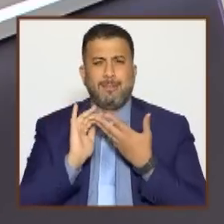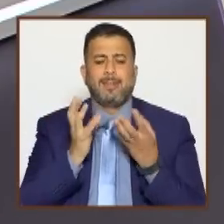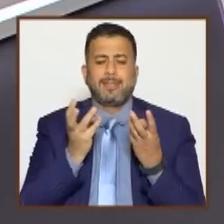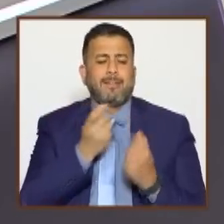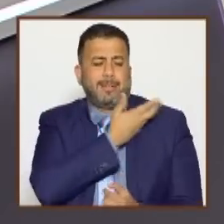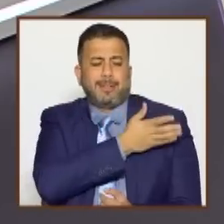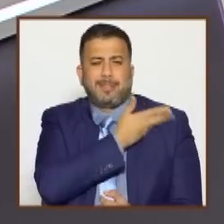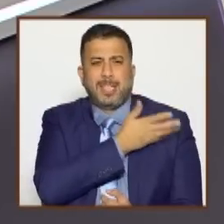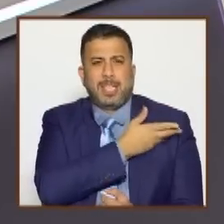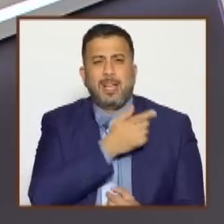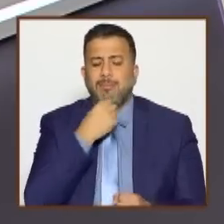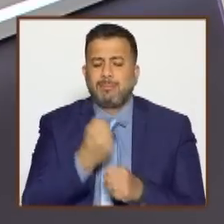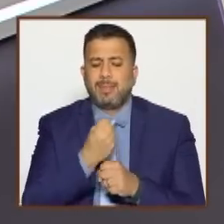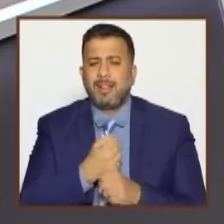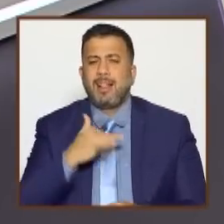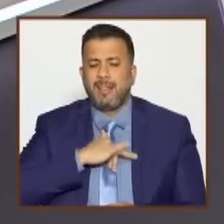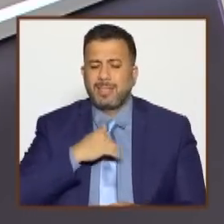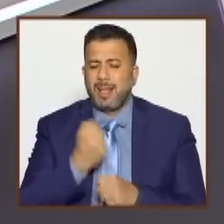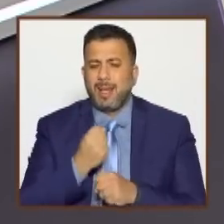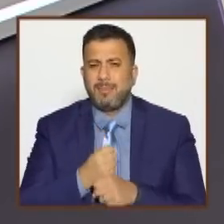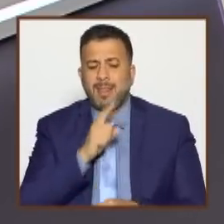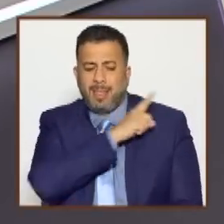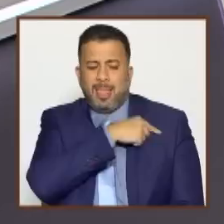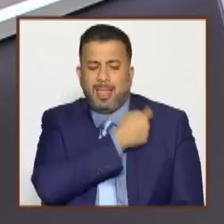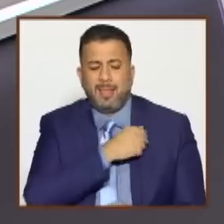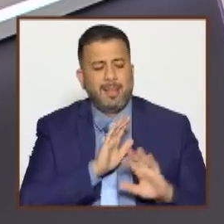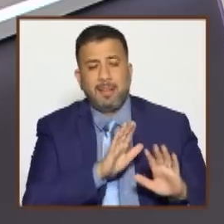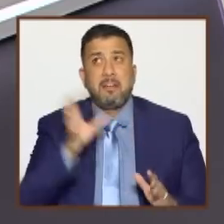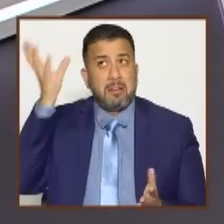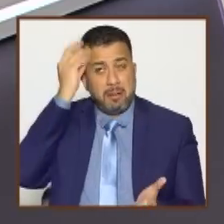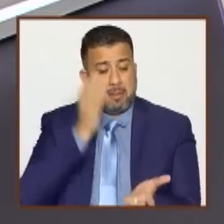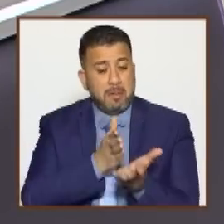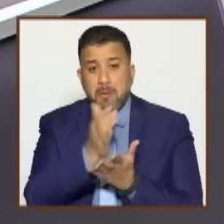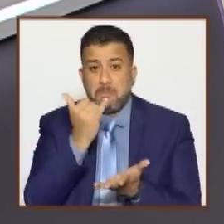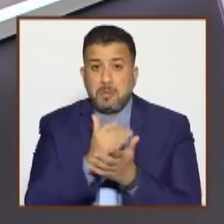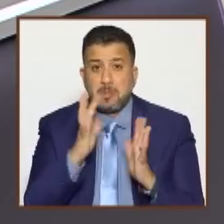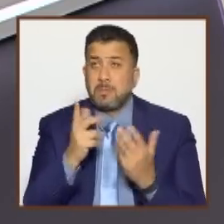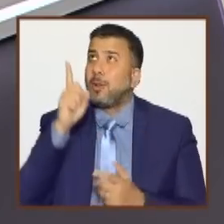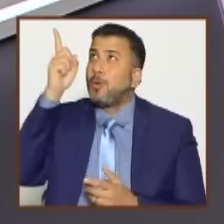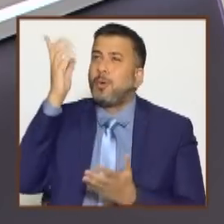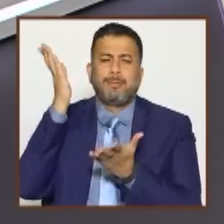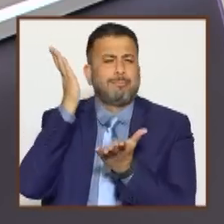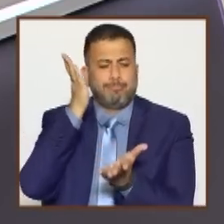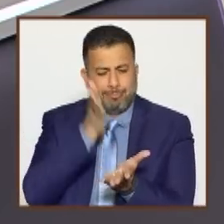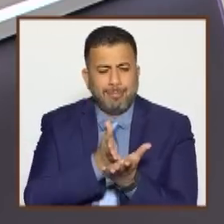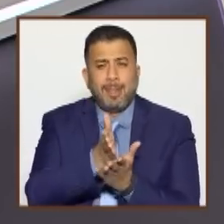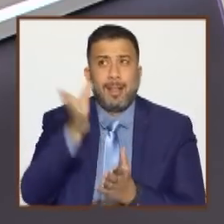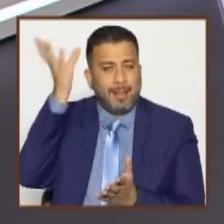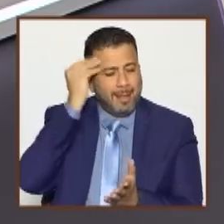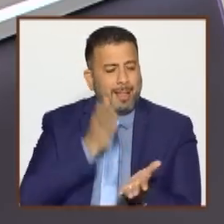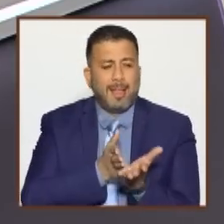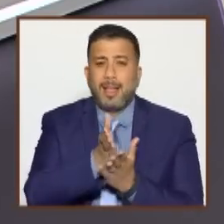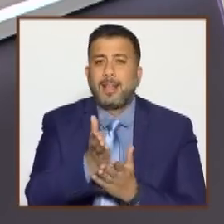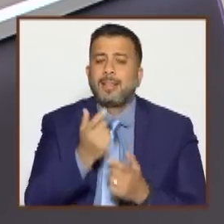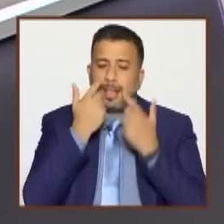ونستغفره ونعوذ بالله من شرور أنفسنا ومن سيئات أعمالنا، من يهده الله فلا مضل له ومن يضلل فلا هادي له،